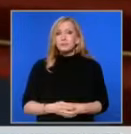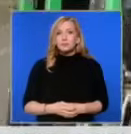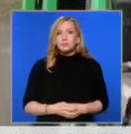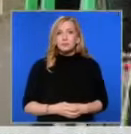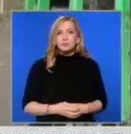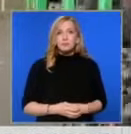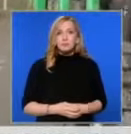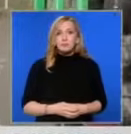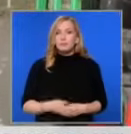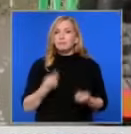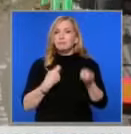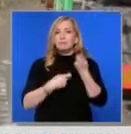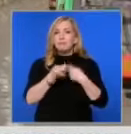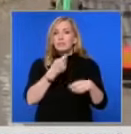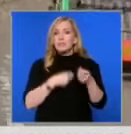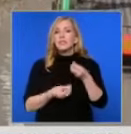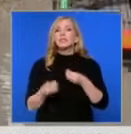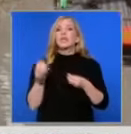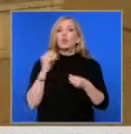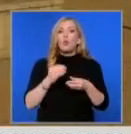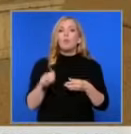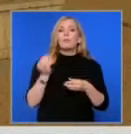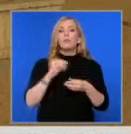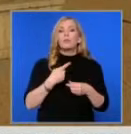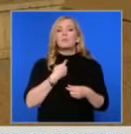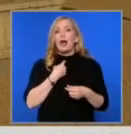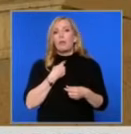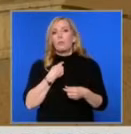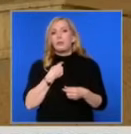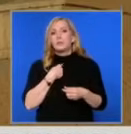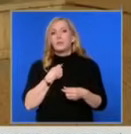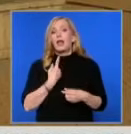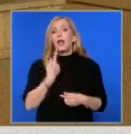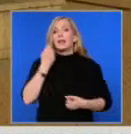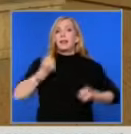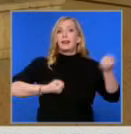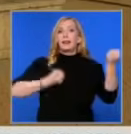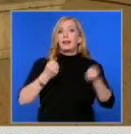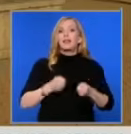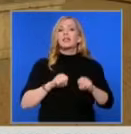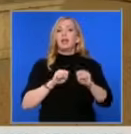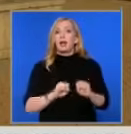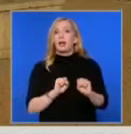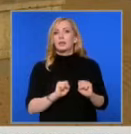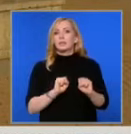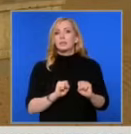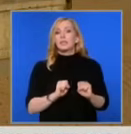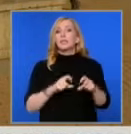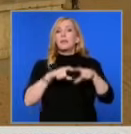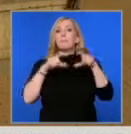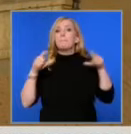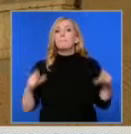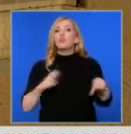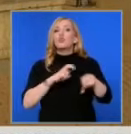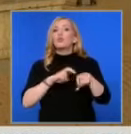очакват забавени. Бизнесът вече трупа сериозни загуби. Един тир, чакайки на моста на Дунав мост, губи по 200